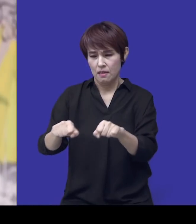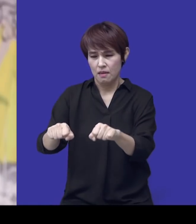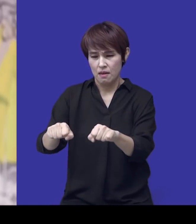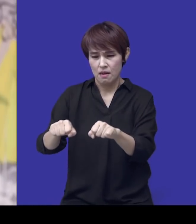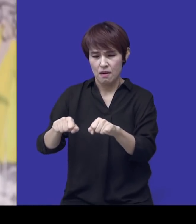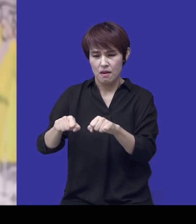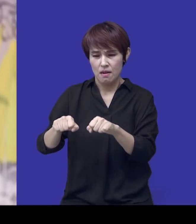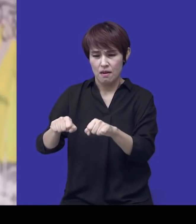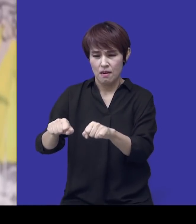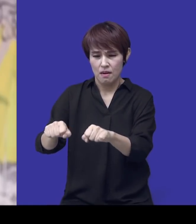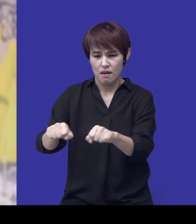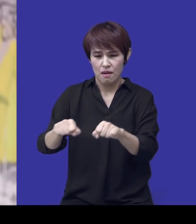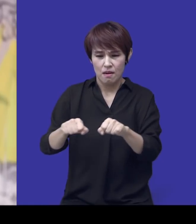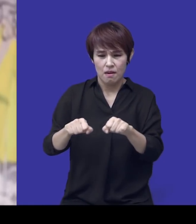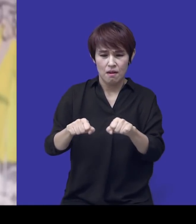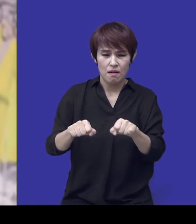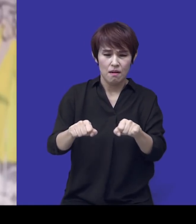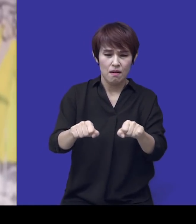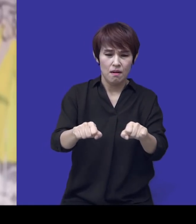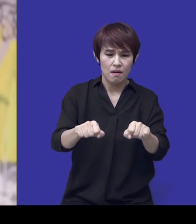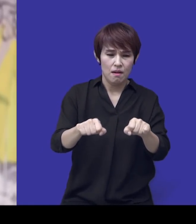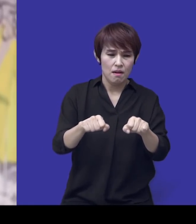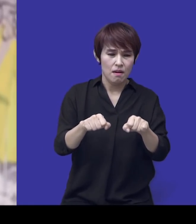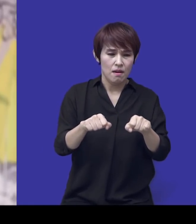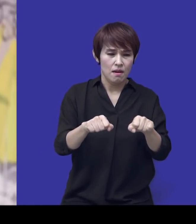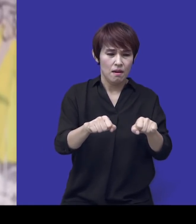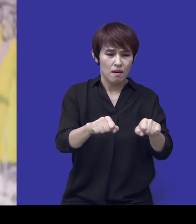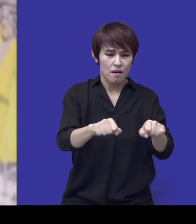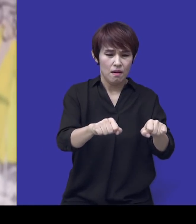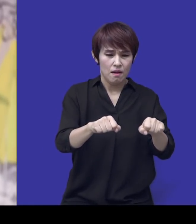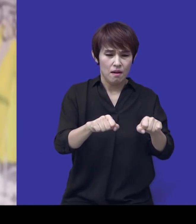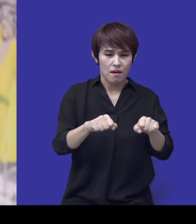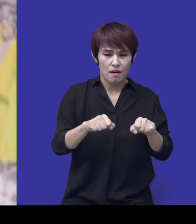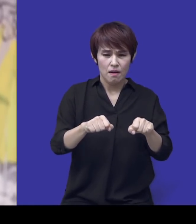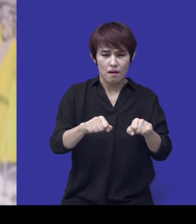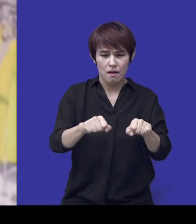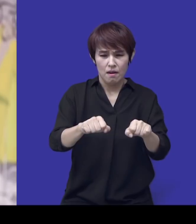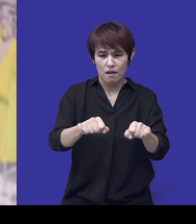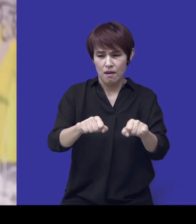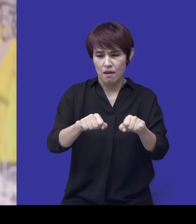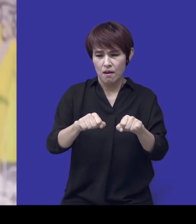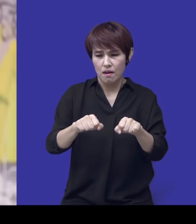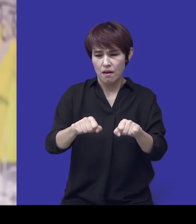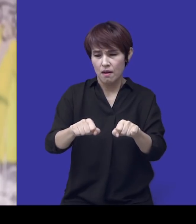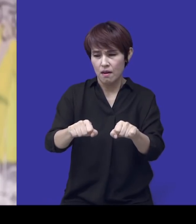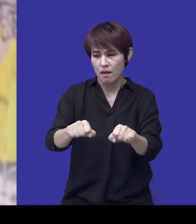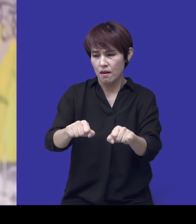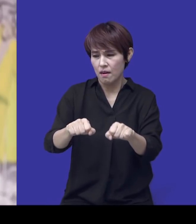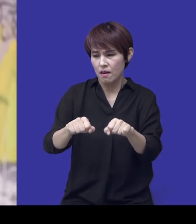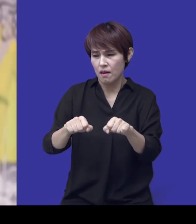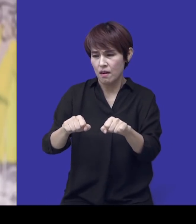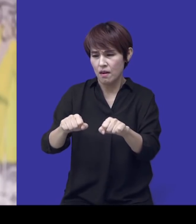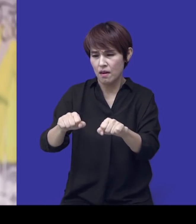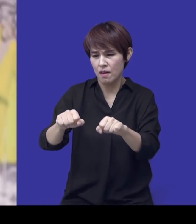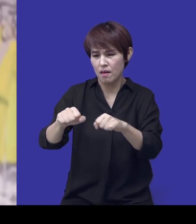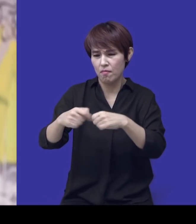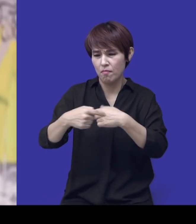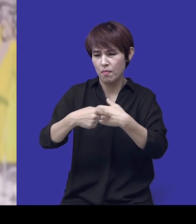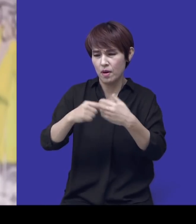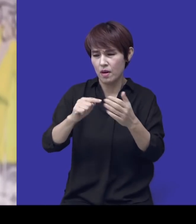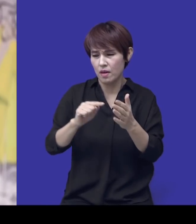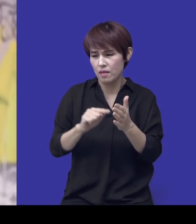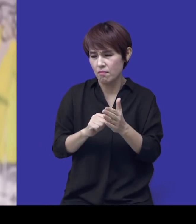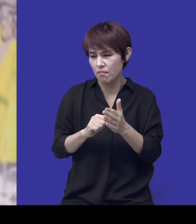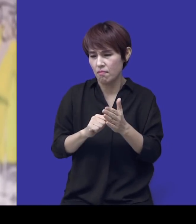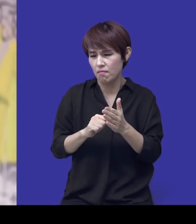한 번도 정말 느껴보지 못했던 그 뜨거운 그 마음, 심장에서